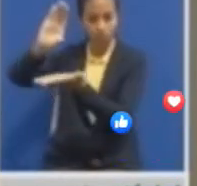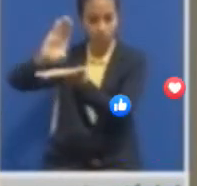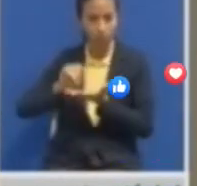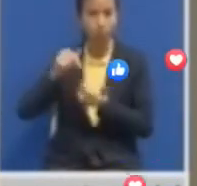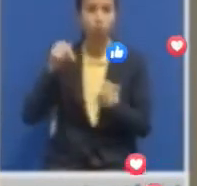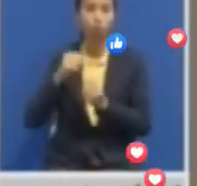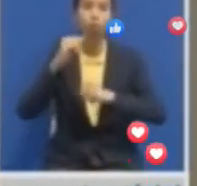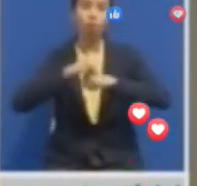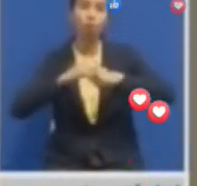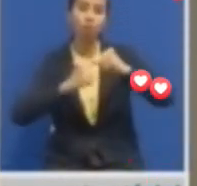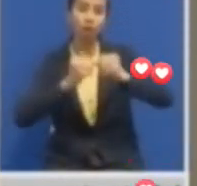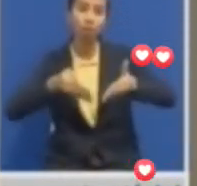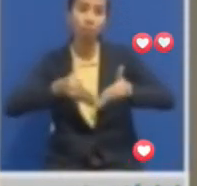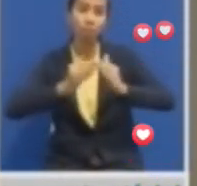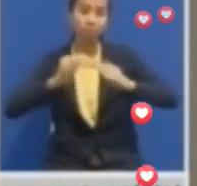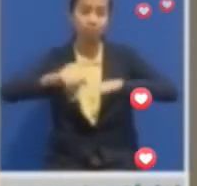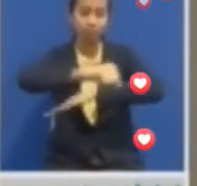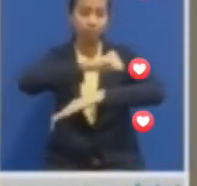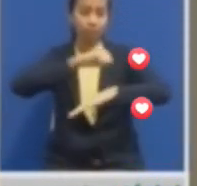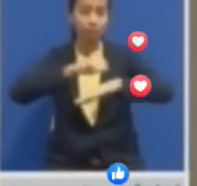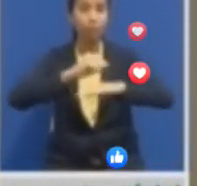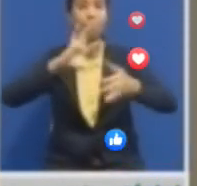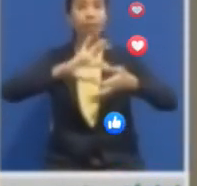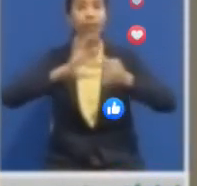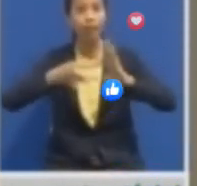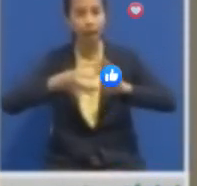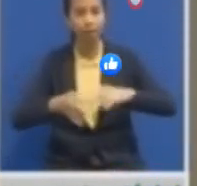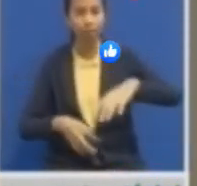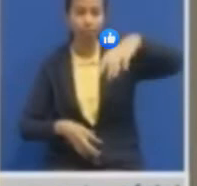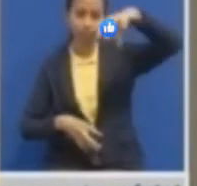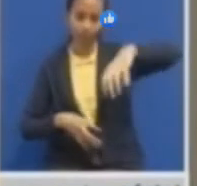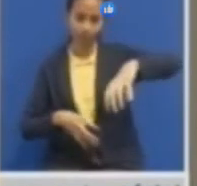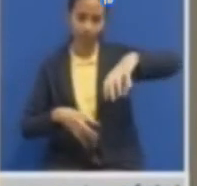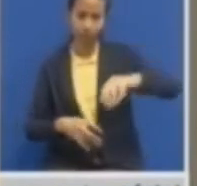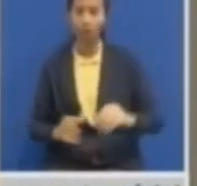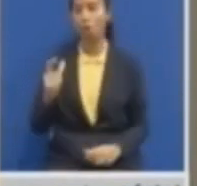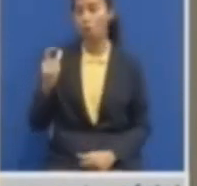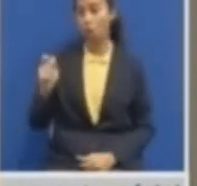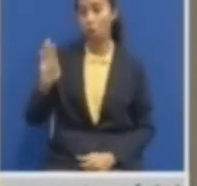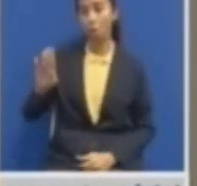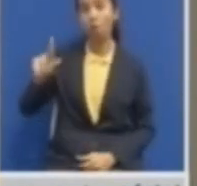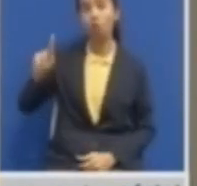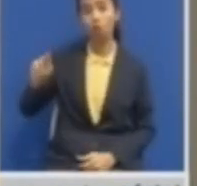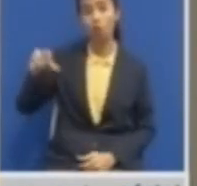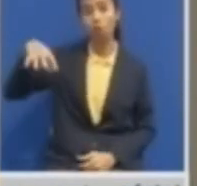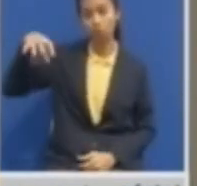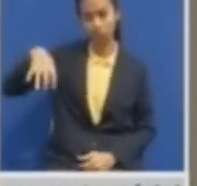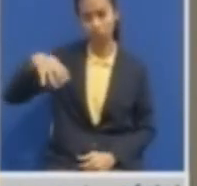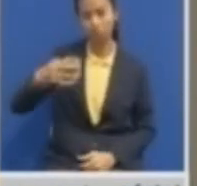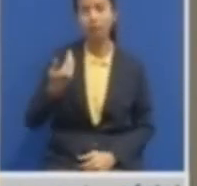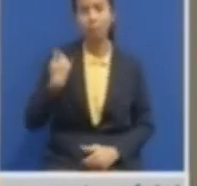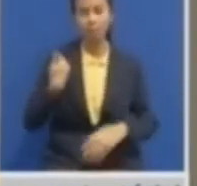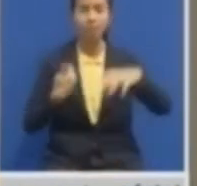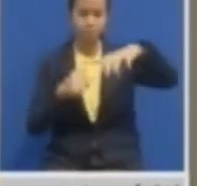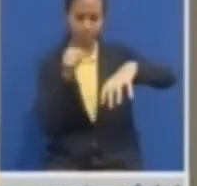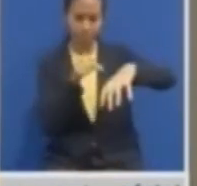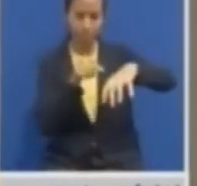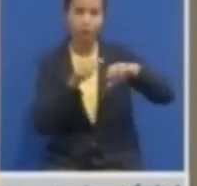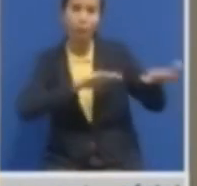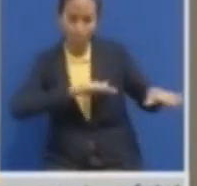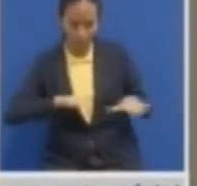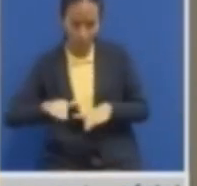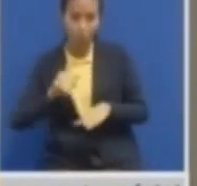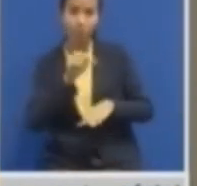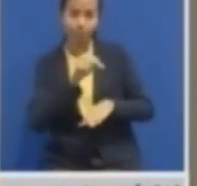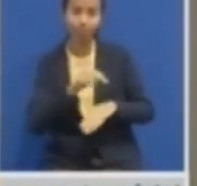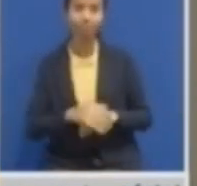อนซึ่งพื้นที่ในการก่อสร้างนั้นองค์การบริหารส่วนตำบลแก้วแสนได้มีความพร้อมในเรื่องของพื้นที่แล้วครับ